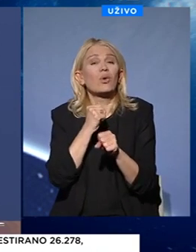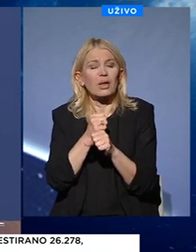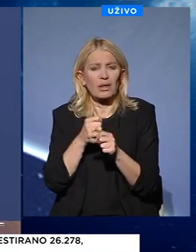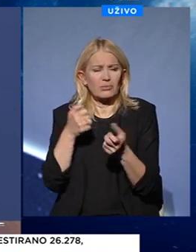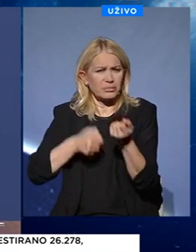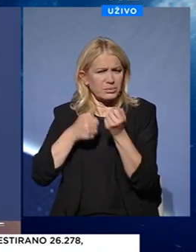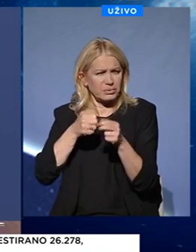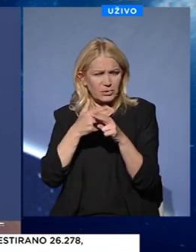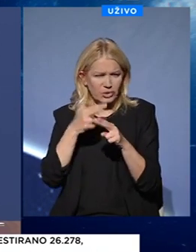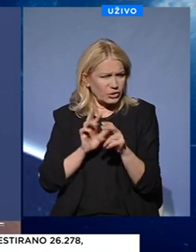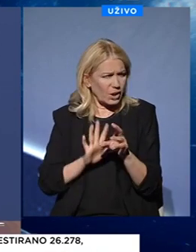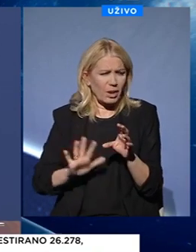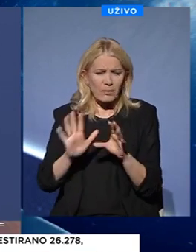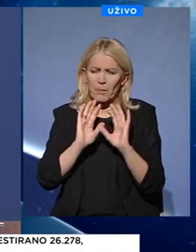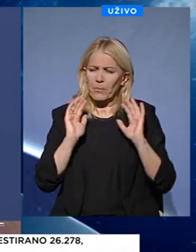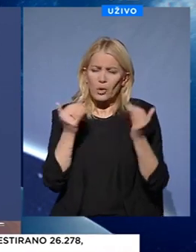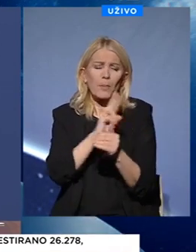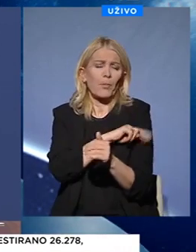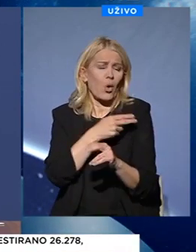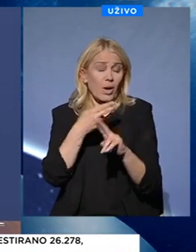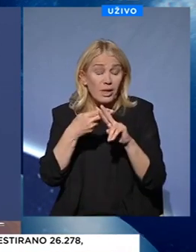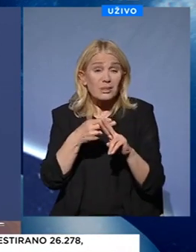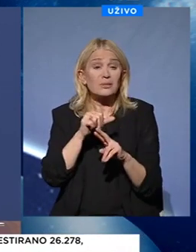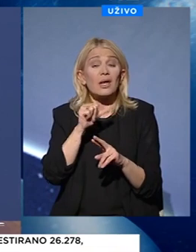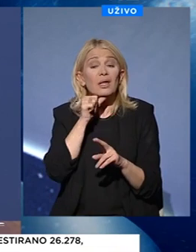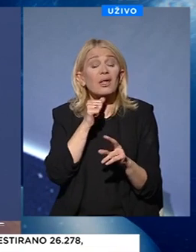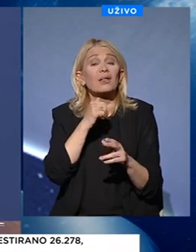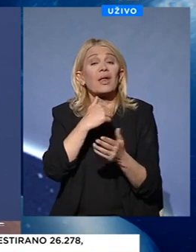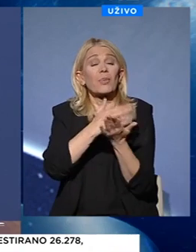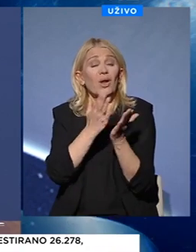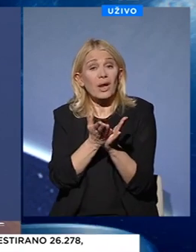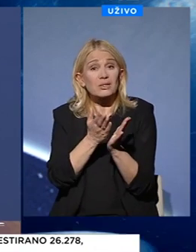dezinfekcija prostora i da preraspodelimo